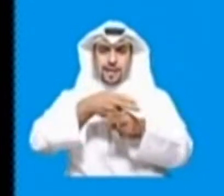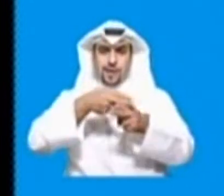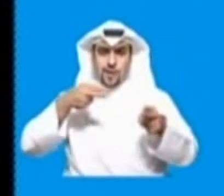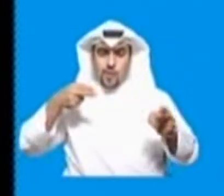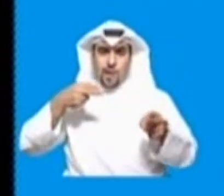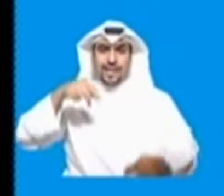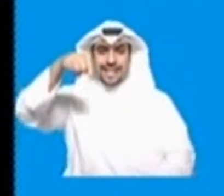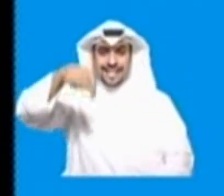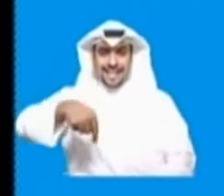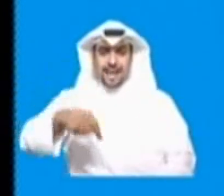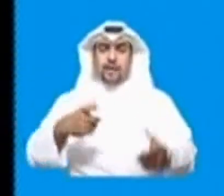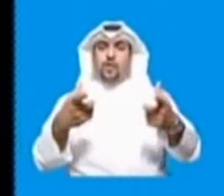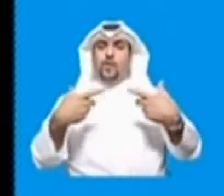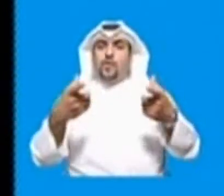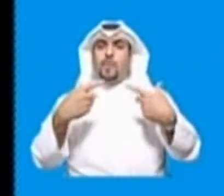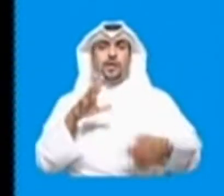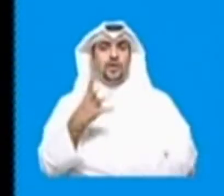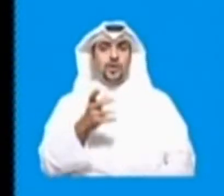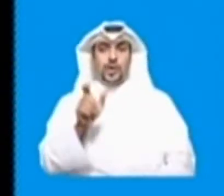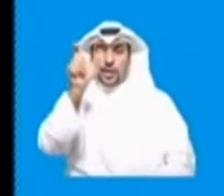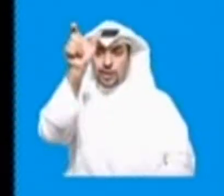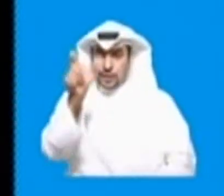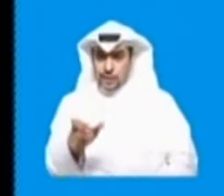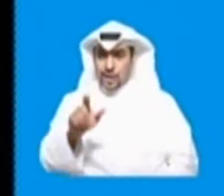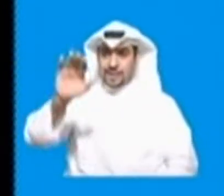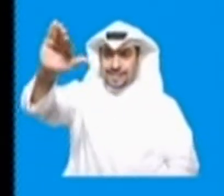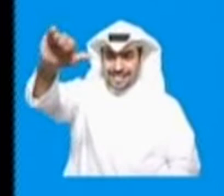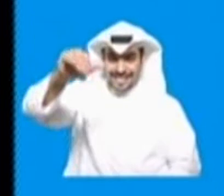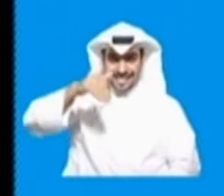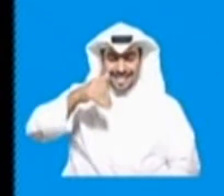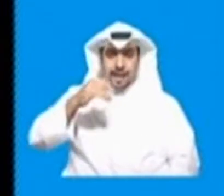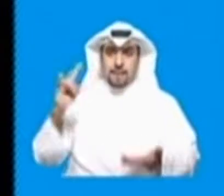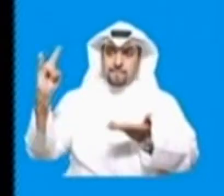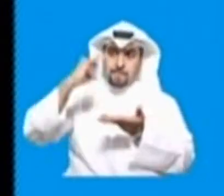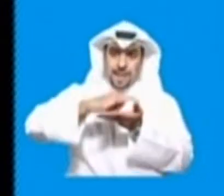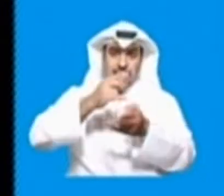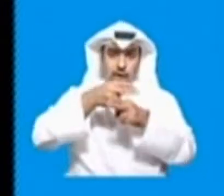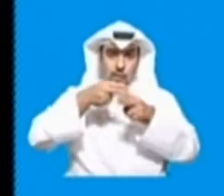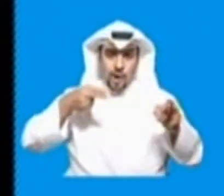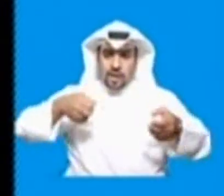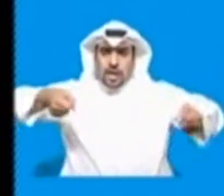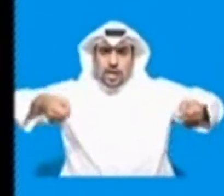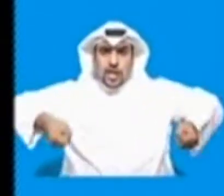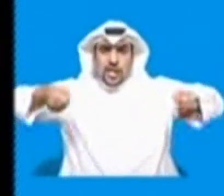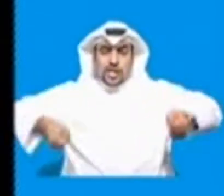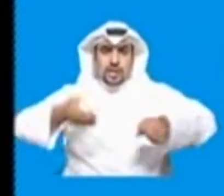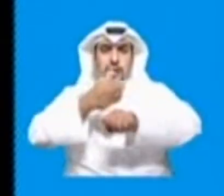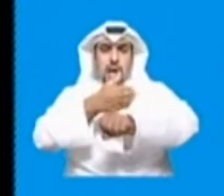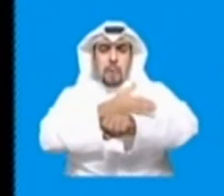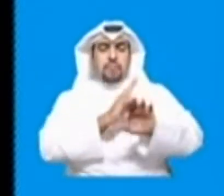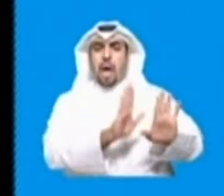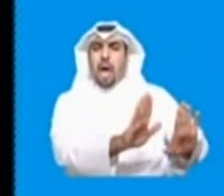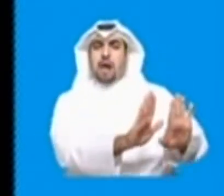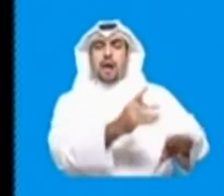توصيل حقائب الركاب القادمين من خلال مطار الكويت الدولي إلى منازلهم. كما تداول المغردون تصريح المدير العام